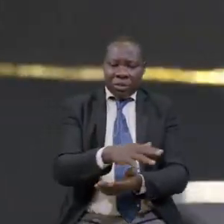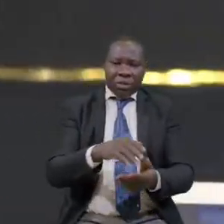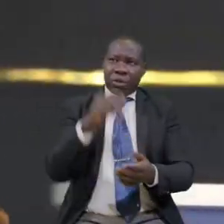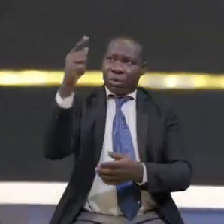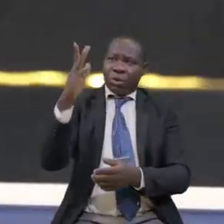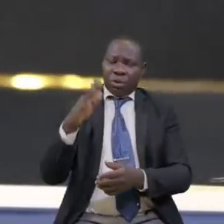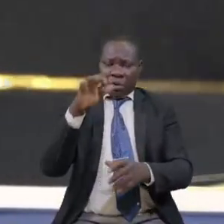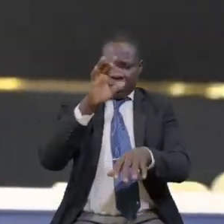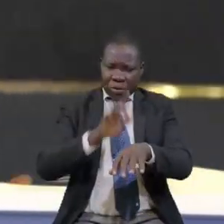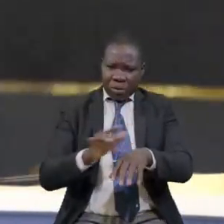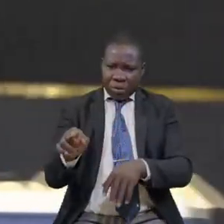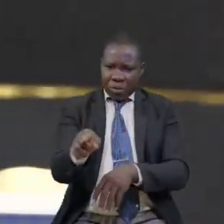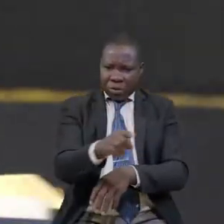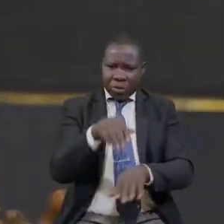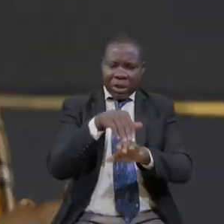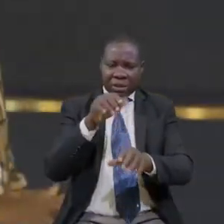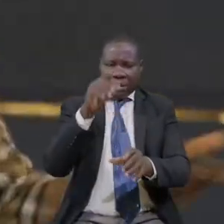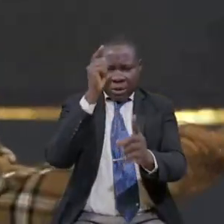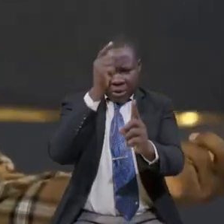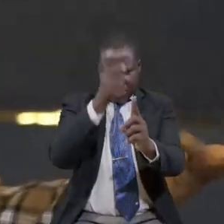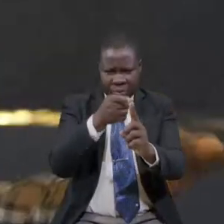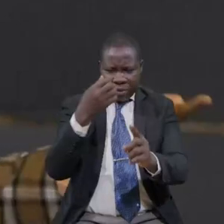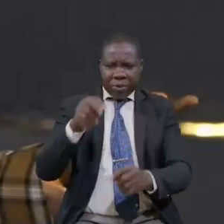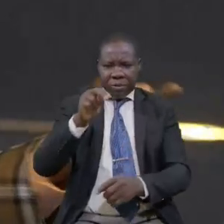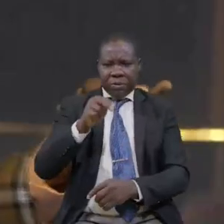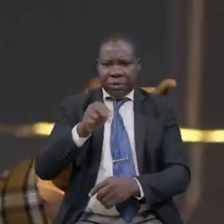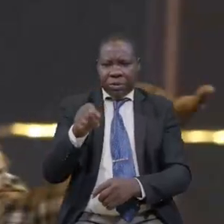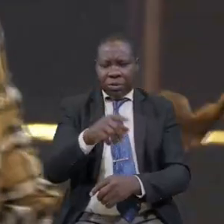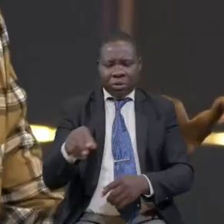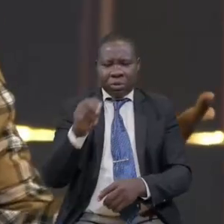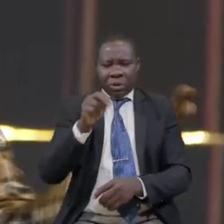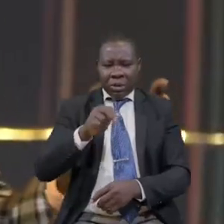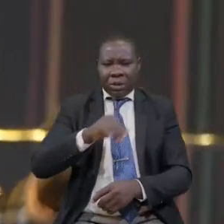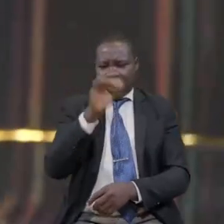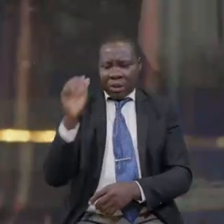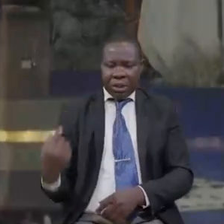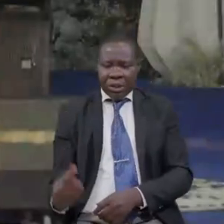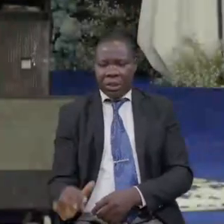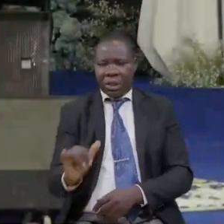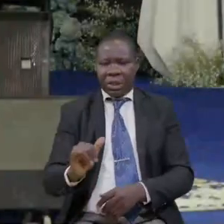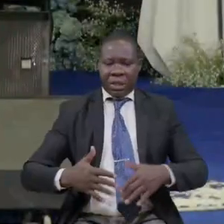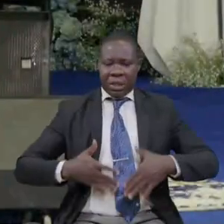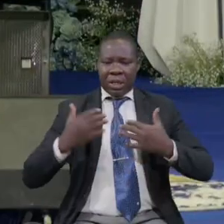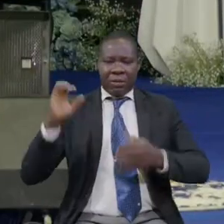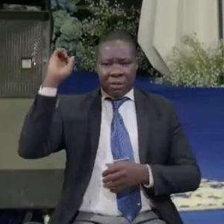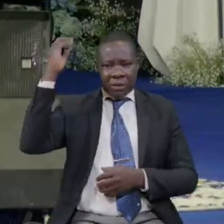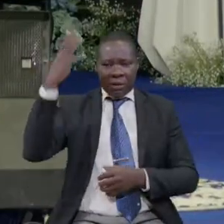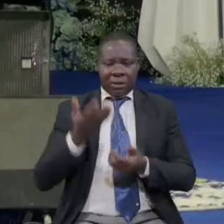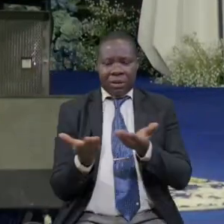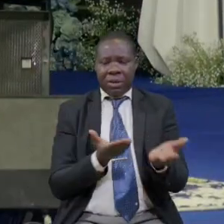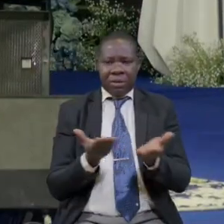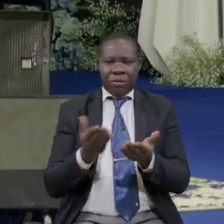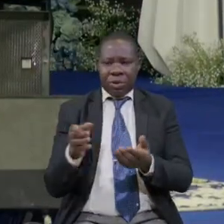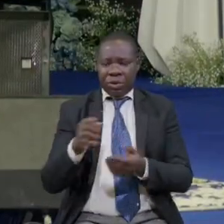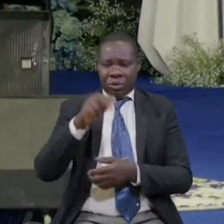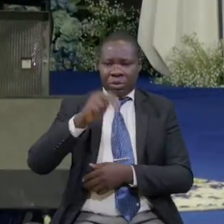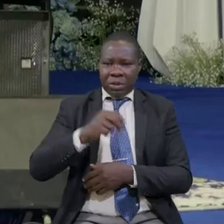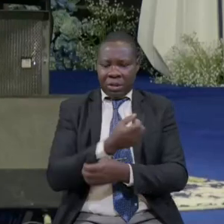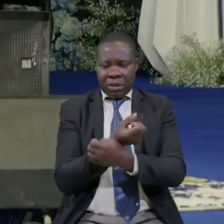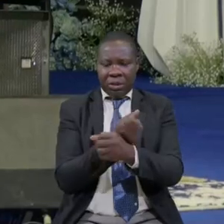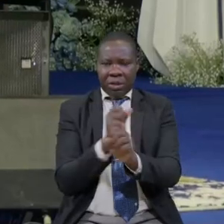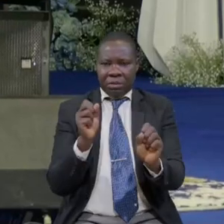atteint. Là où vous en avez besoin, vous avez besoin de la grâce, de la vie éternelle. La grâce est disponible. Il vous faut